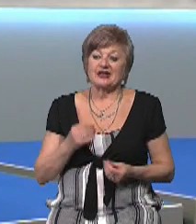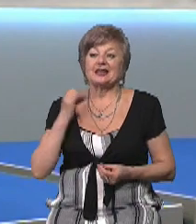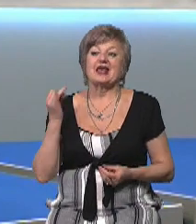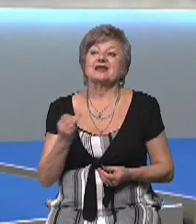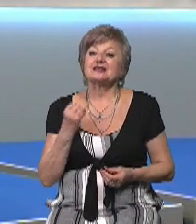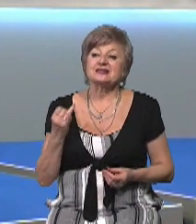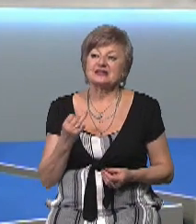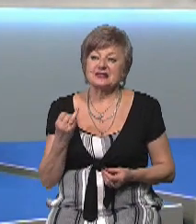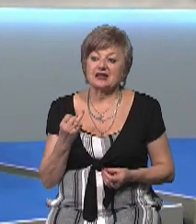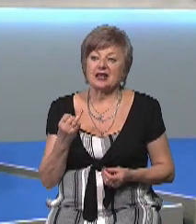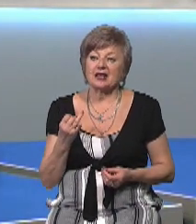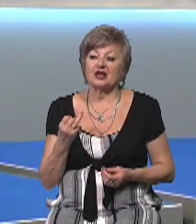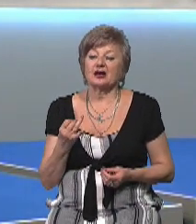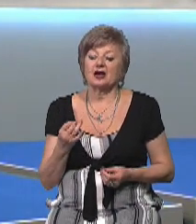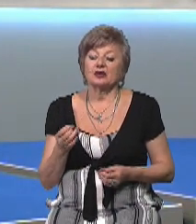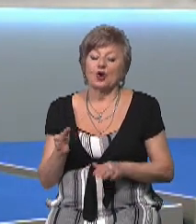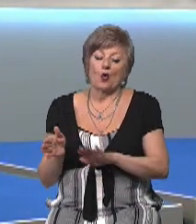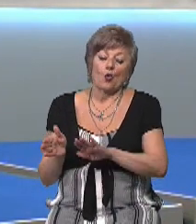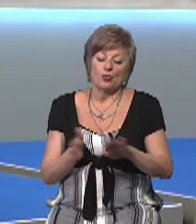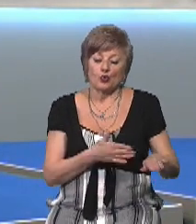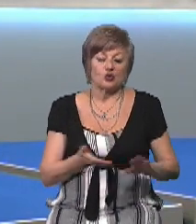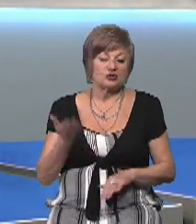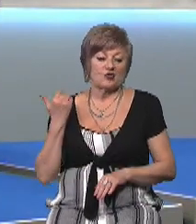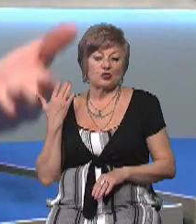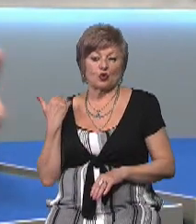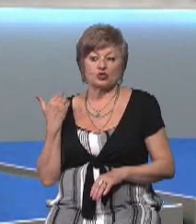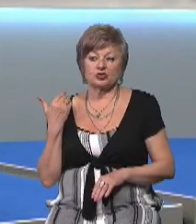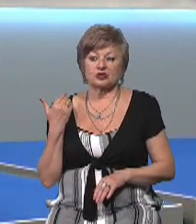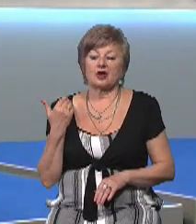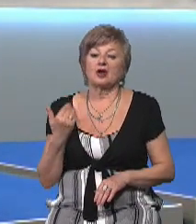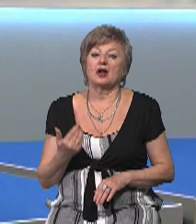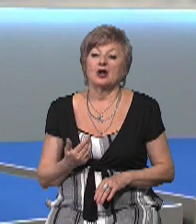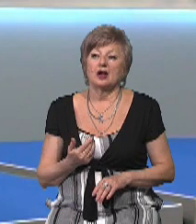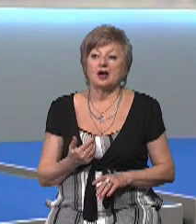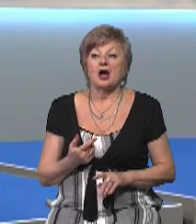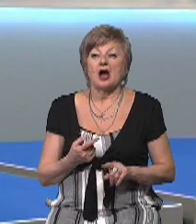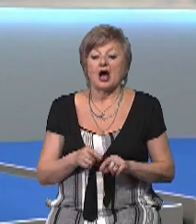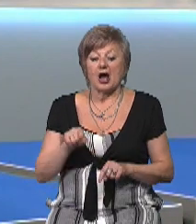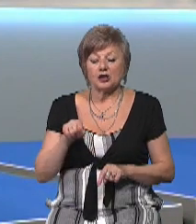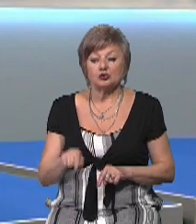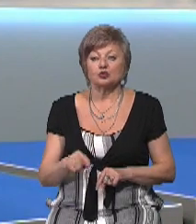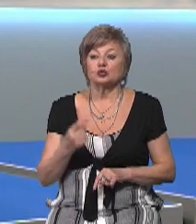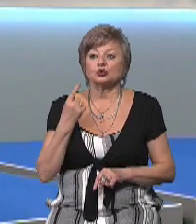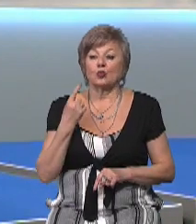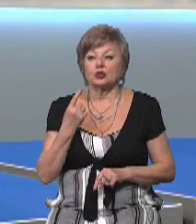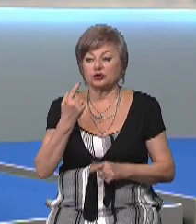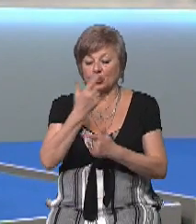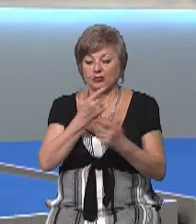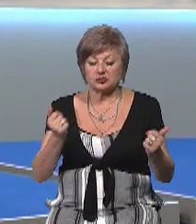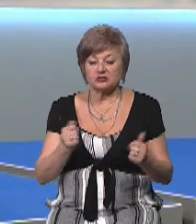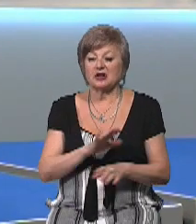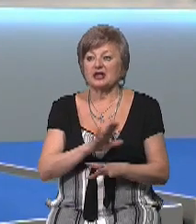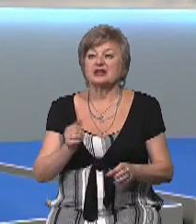завжди сьогодення відкинуте в минуле, так? І це якась певна проекція. А тут єдиний заклик не робити